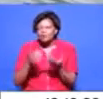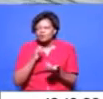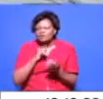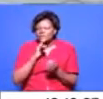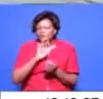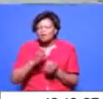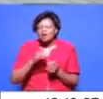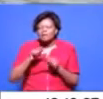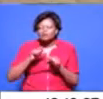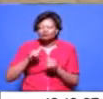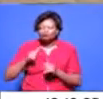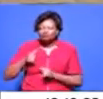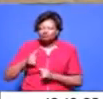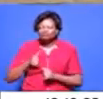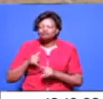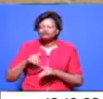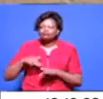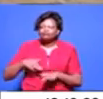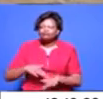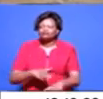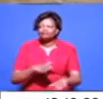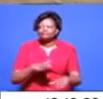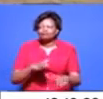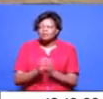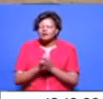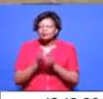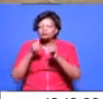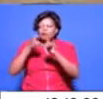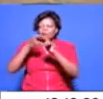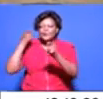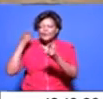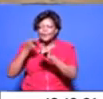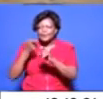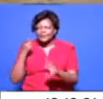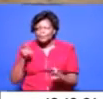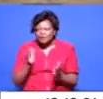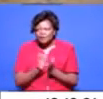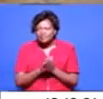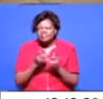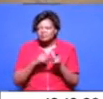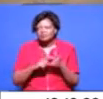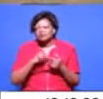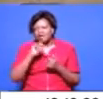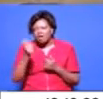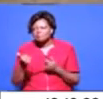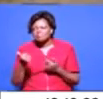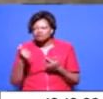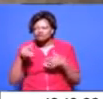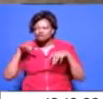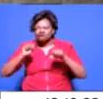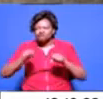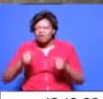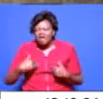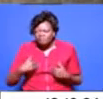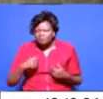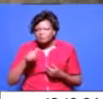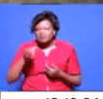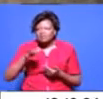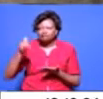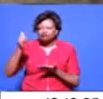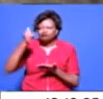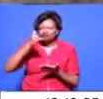kuwinda. Ushahidi mwingine umepatikana kwenye michoro iliyo ndani ya pango la mlima Handegat,